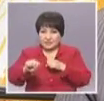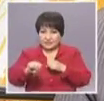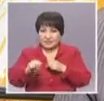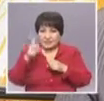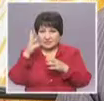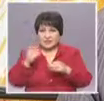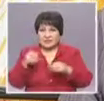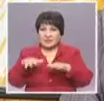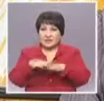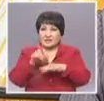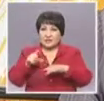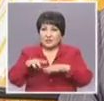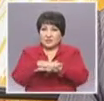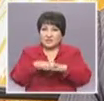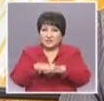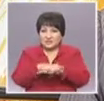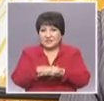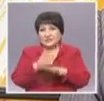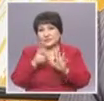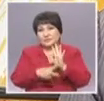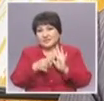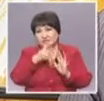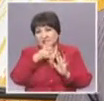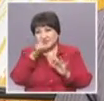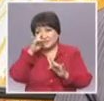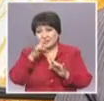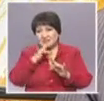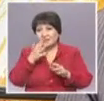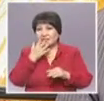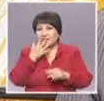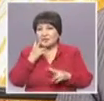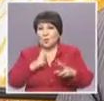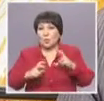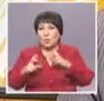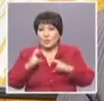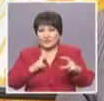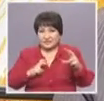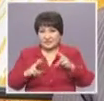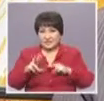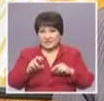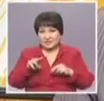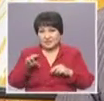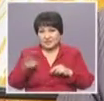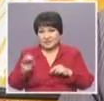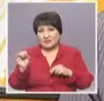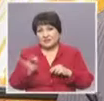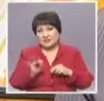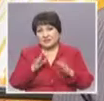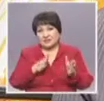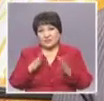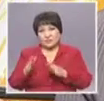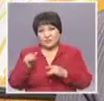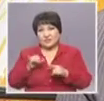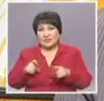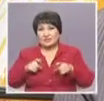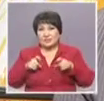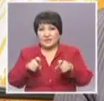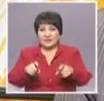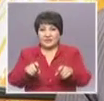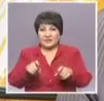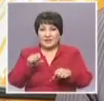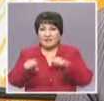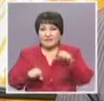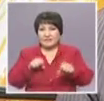народонаселения, и 80-летие Казахского национального университета. И ряд еще у нас забегов,